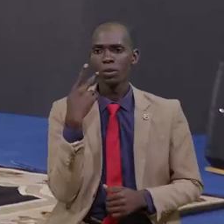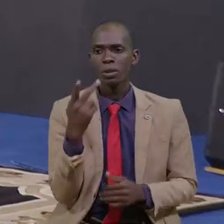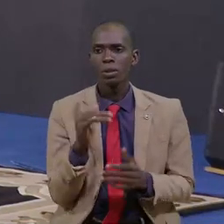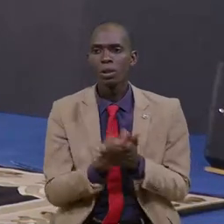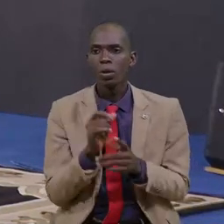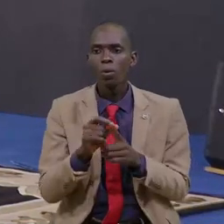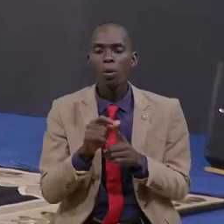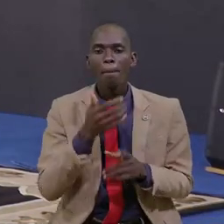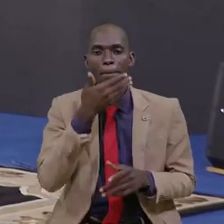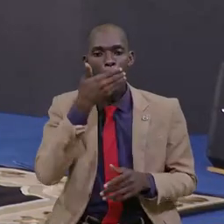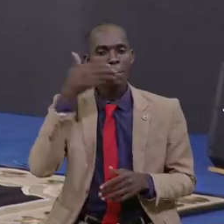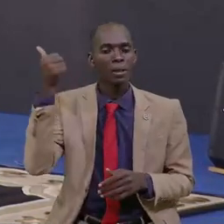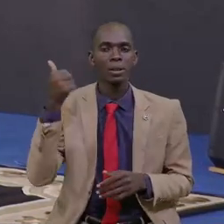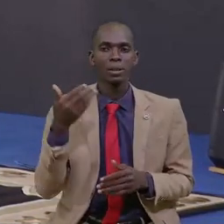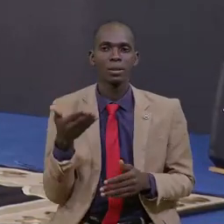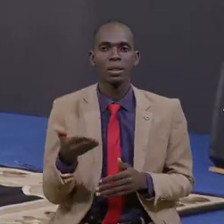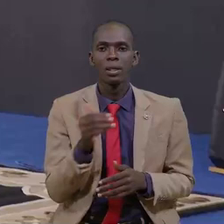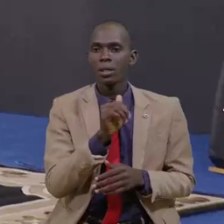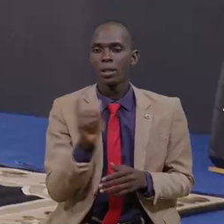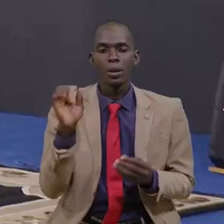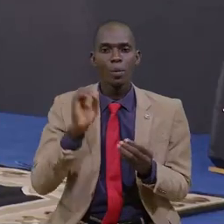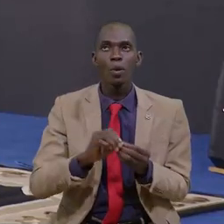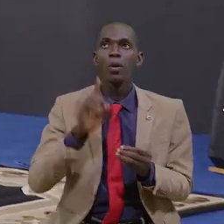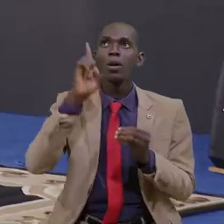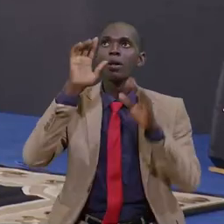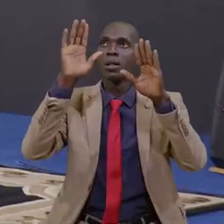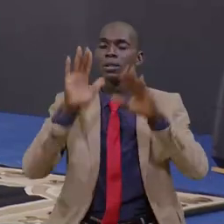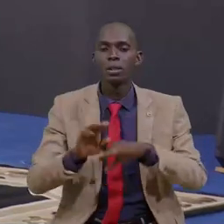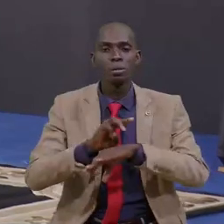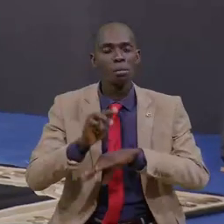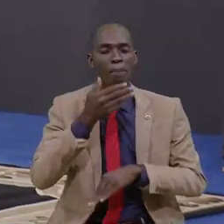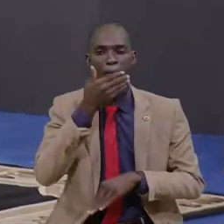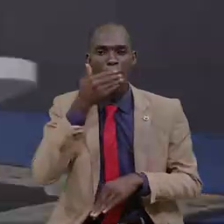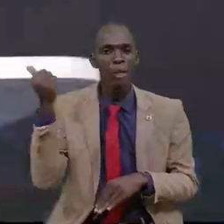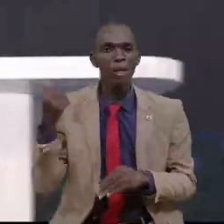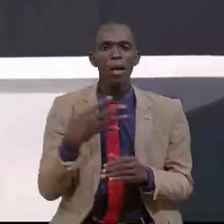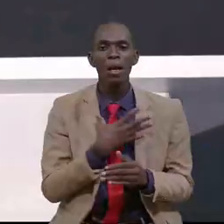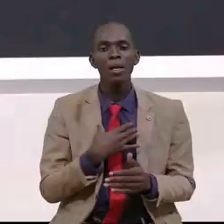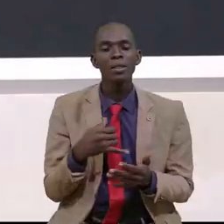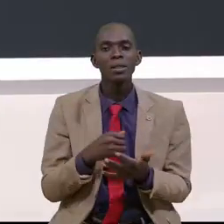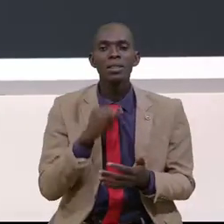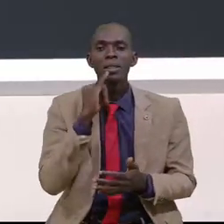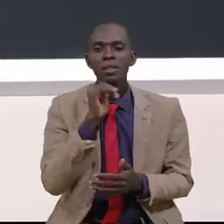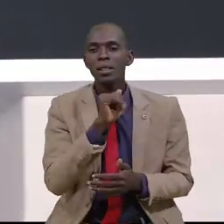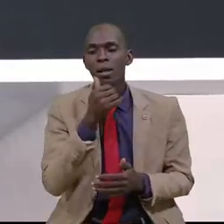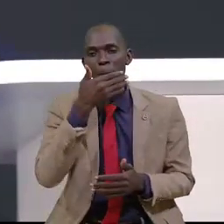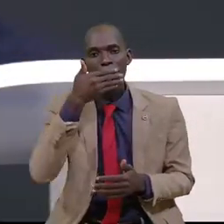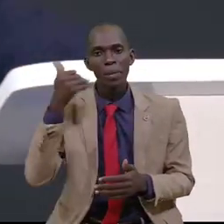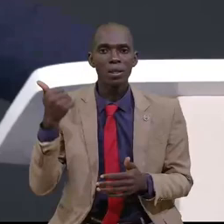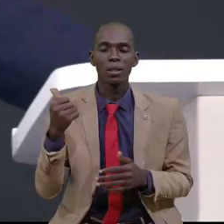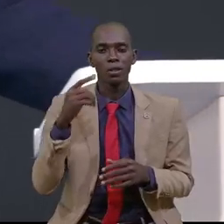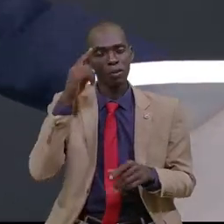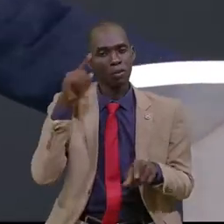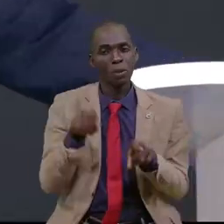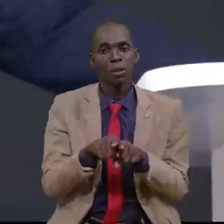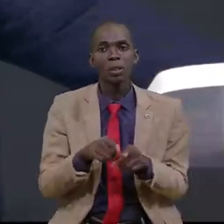voyez ce mot meilleur, ministère plus excellent, meilleur? Et c'est une meilleure alliance.